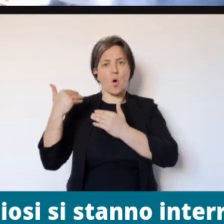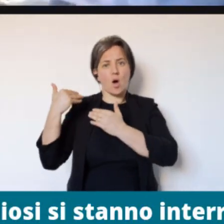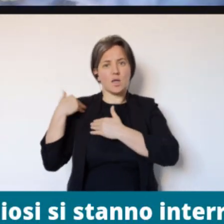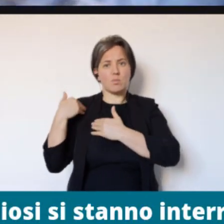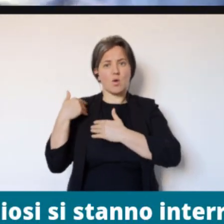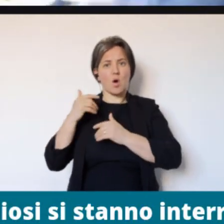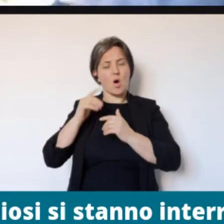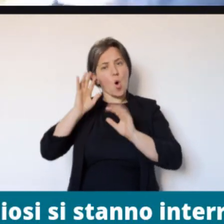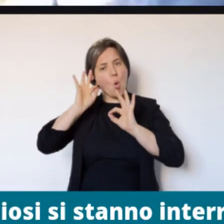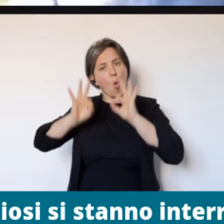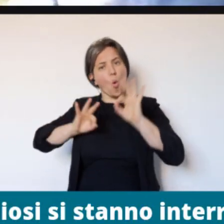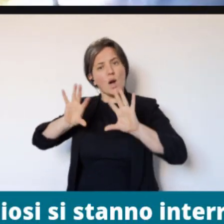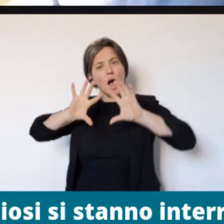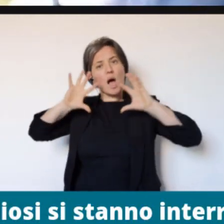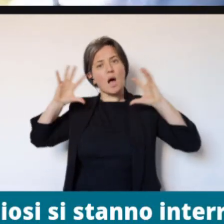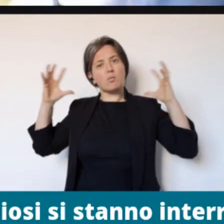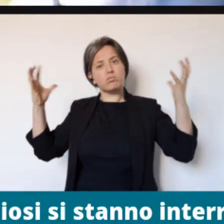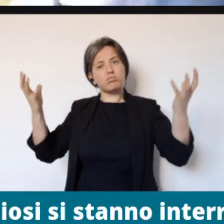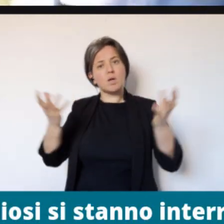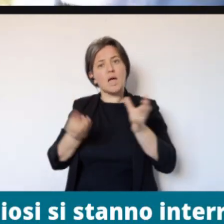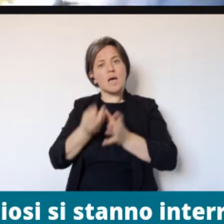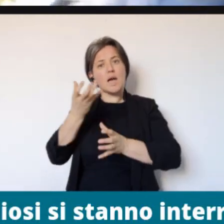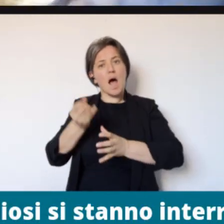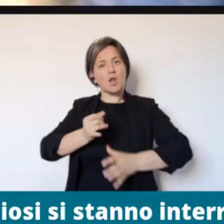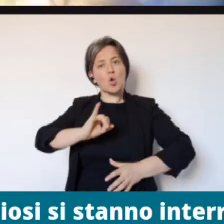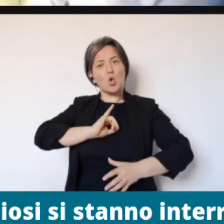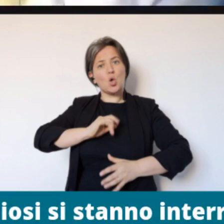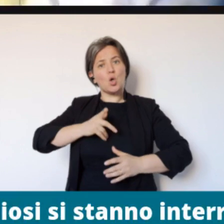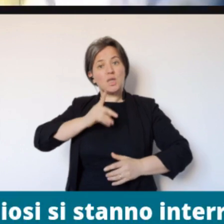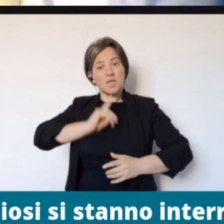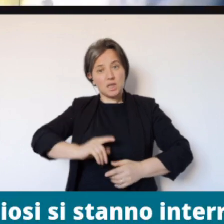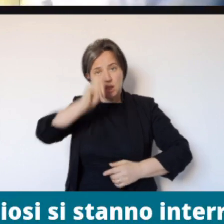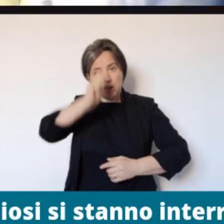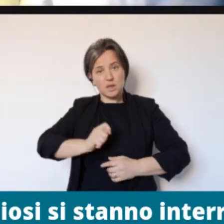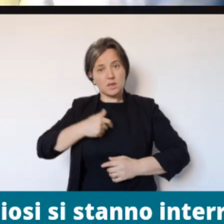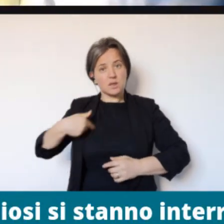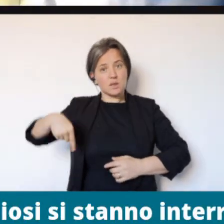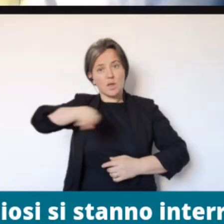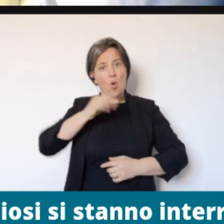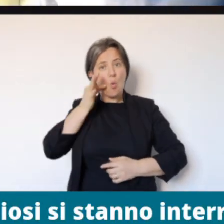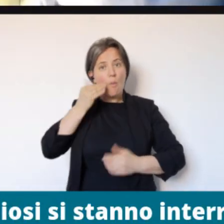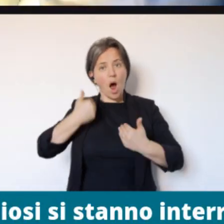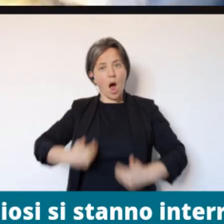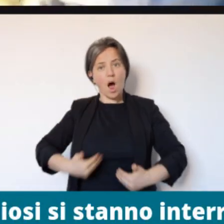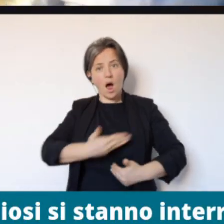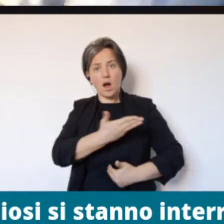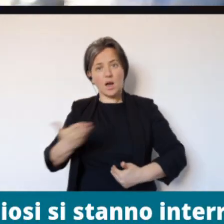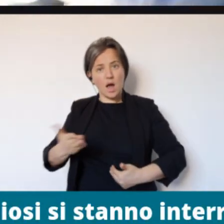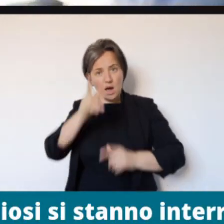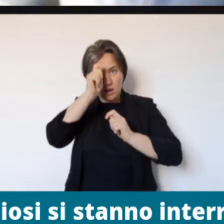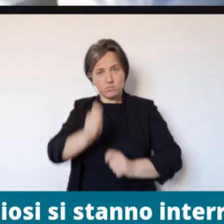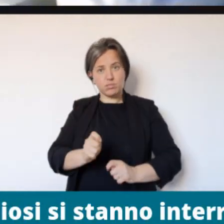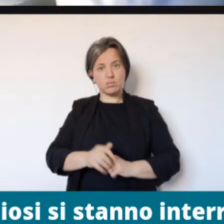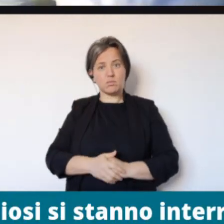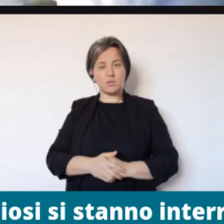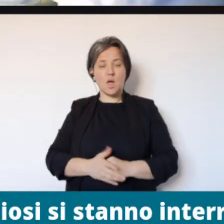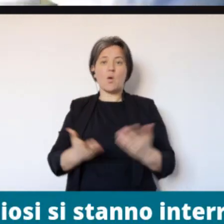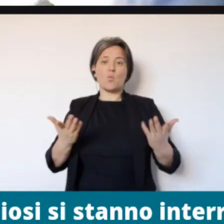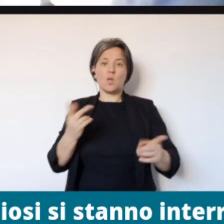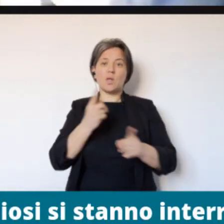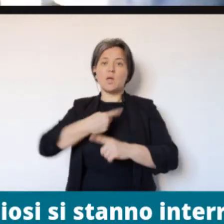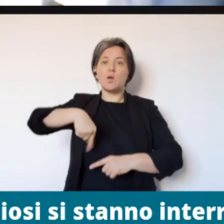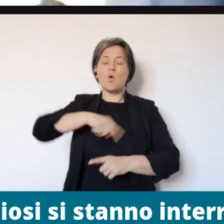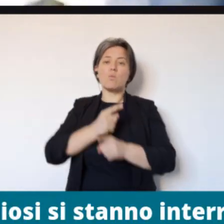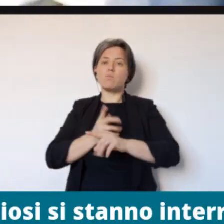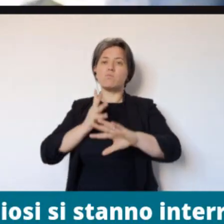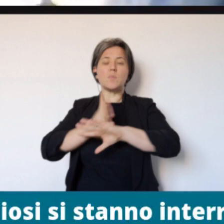responsabilità e cura per il creato e dignità umana. Quindi c'è qualcosa di